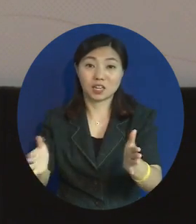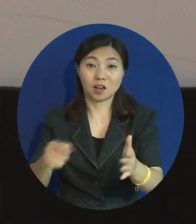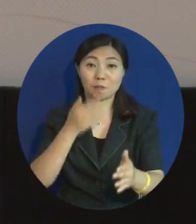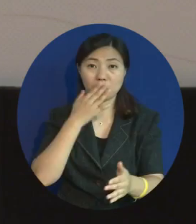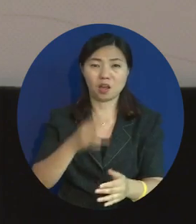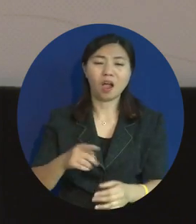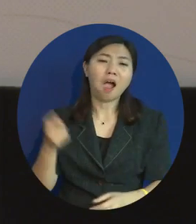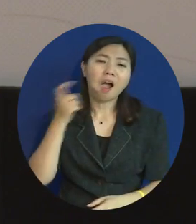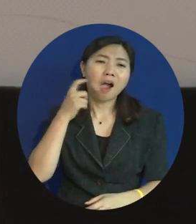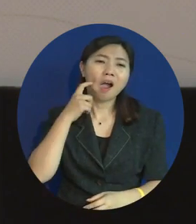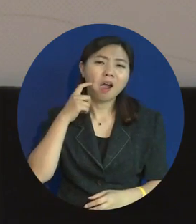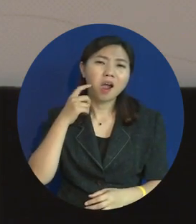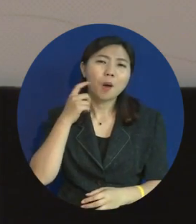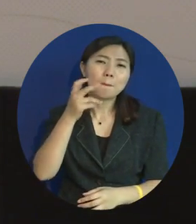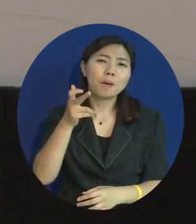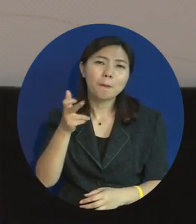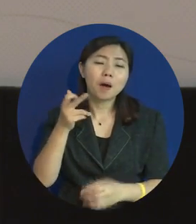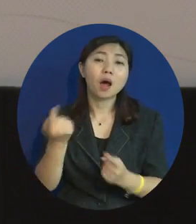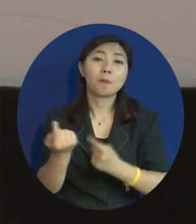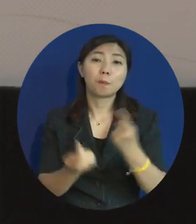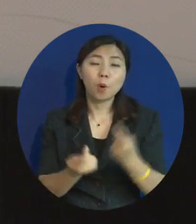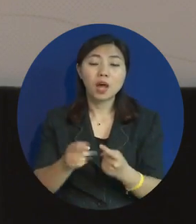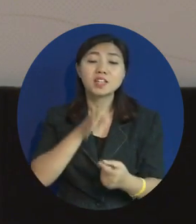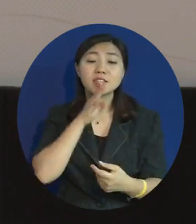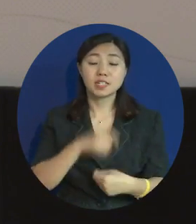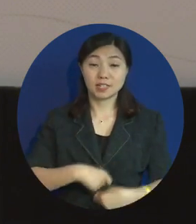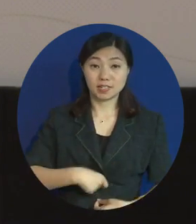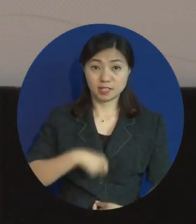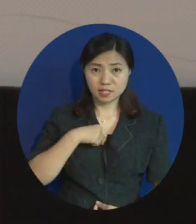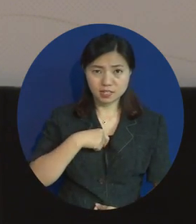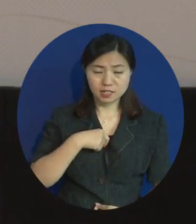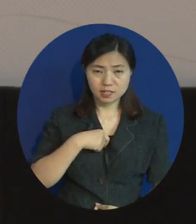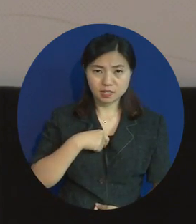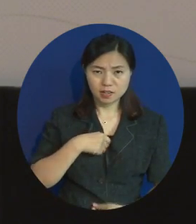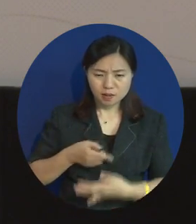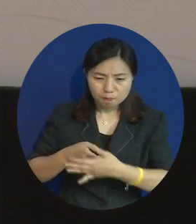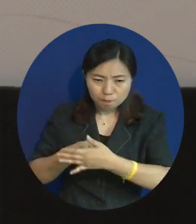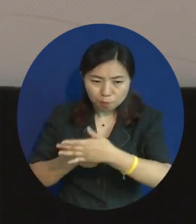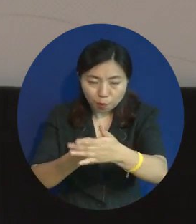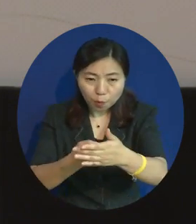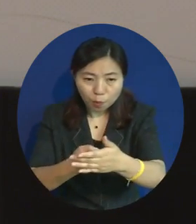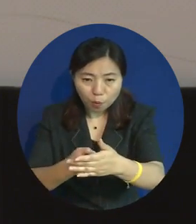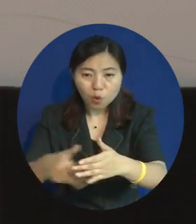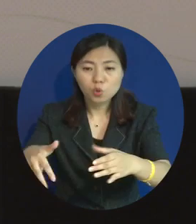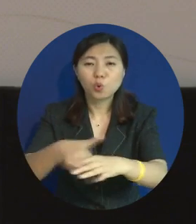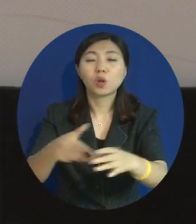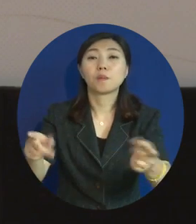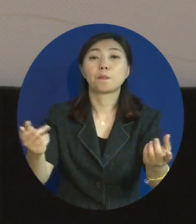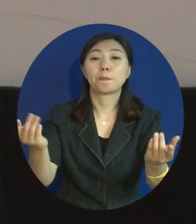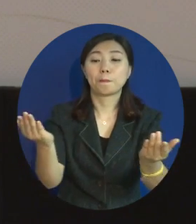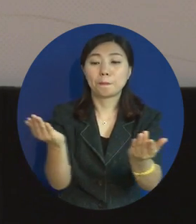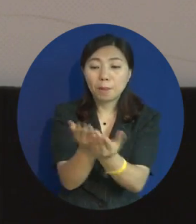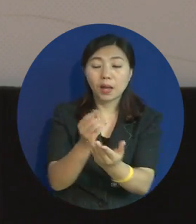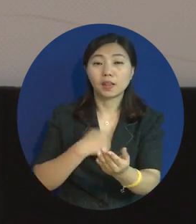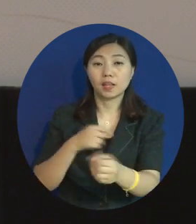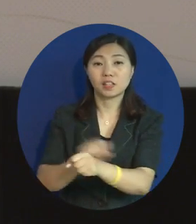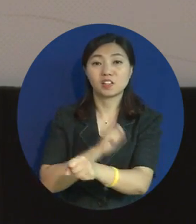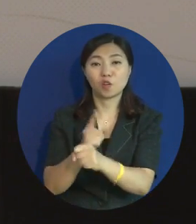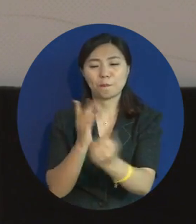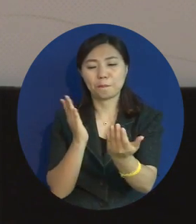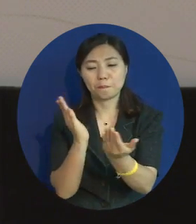허황한 소리 하는 종교가 아니고 오히려 진실을 추구하는 종교의 영역에서 오히려 적성이 딱 맞다고도 말할 수 있지.